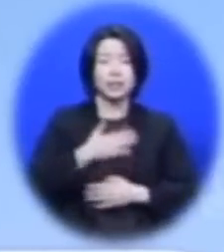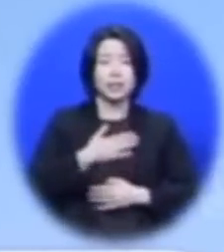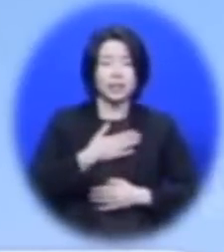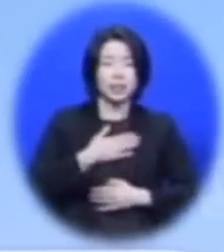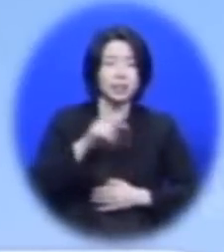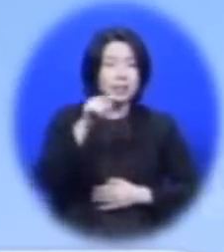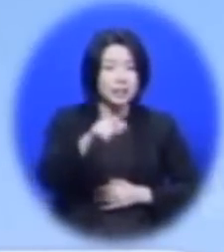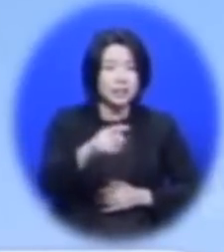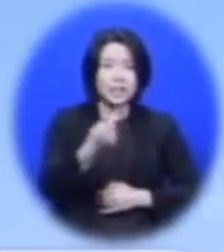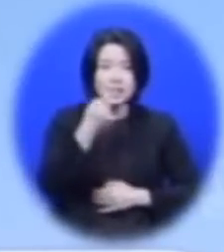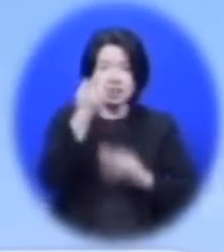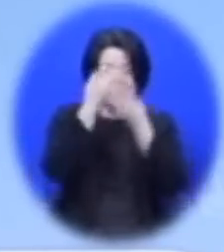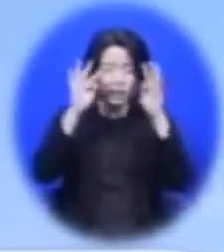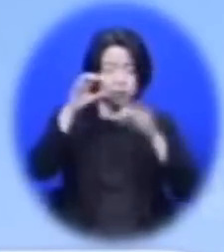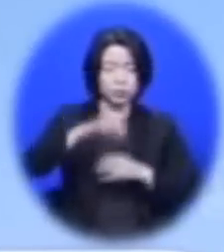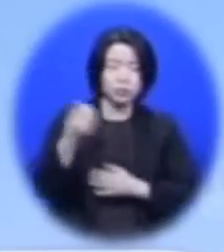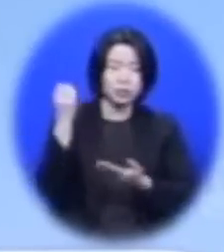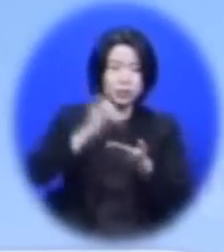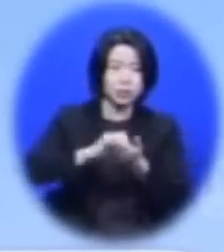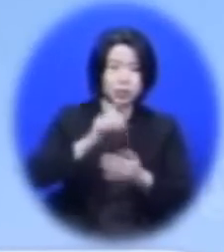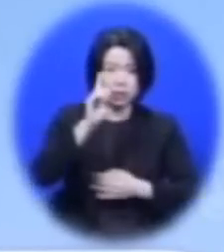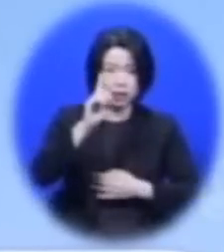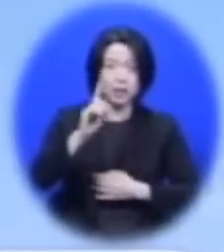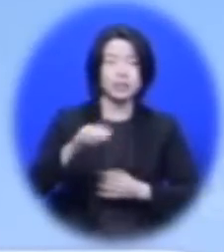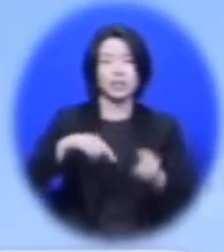인도로 되돌아갈 단 한 가지 이유는